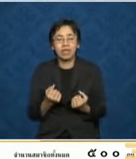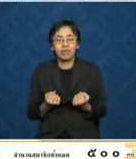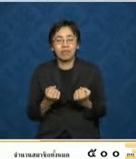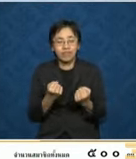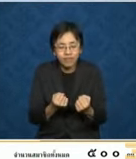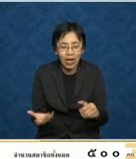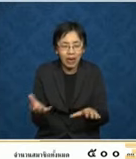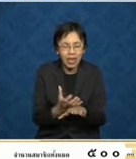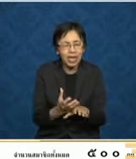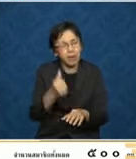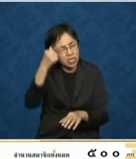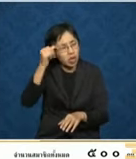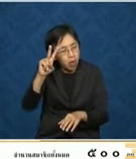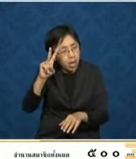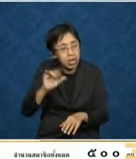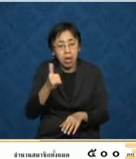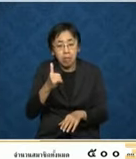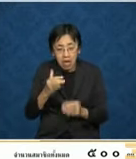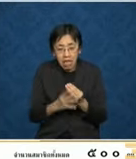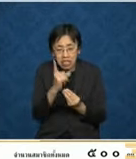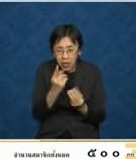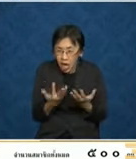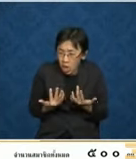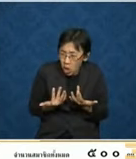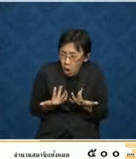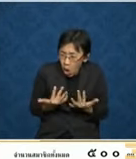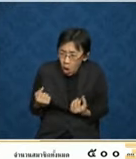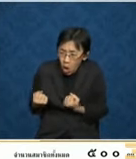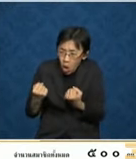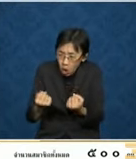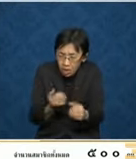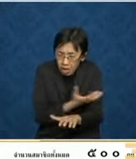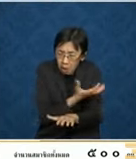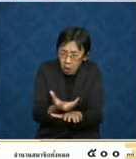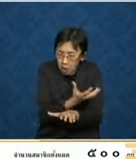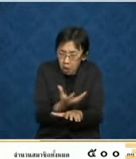ชุมชนเกินสัปดาห์แล้วก็ยังไม่มาจัดเก็บเลยค่ะ